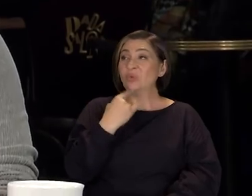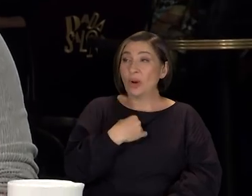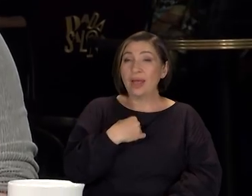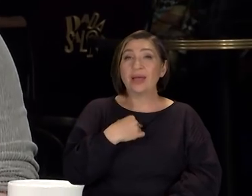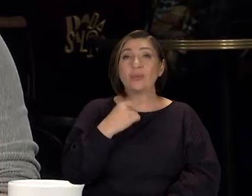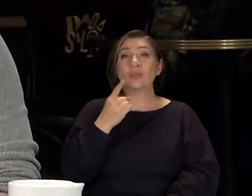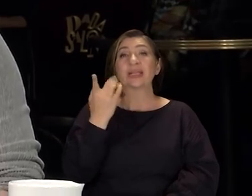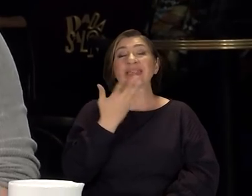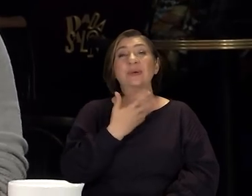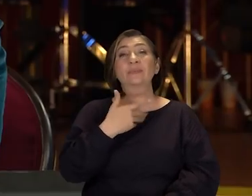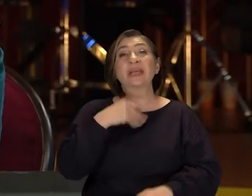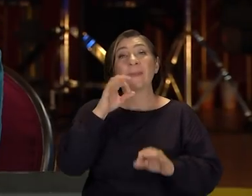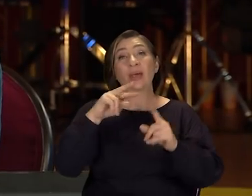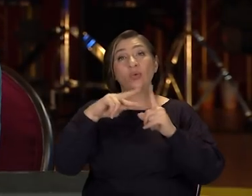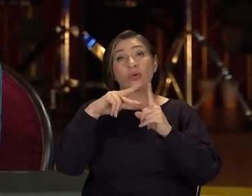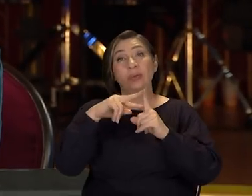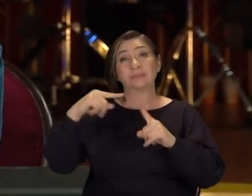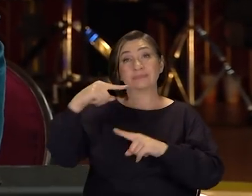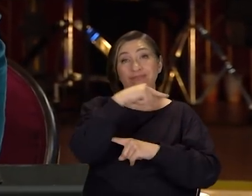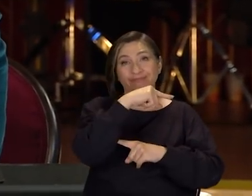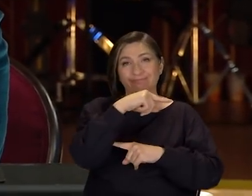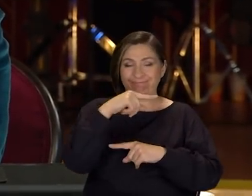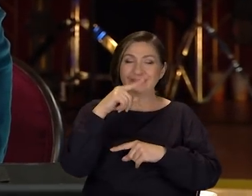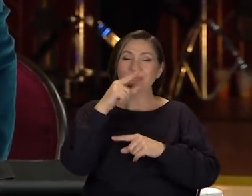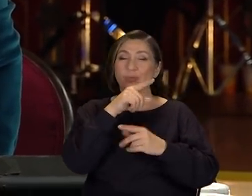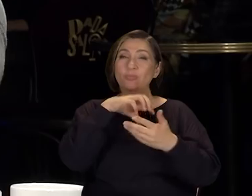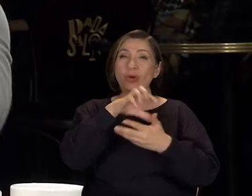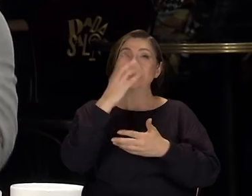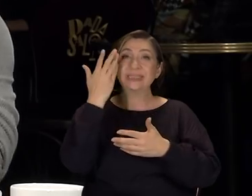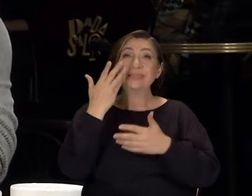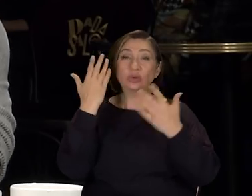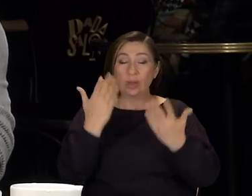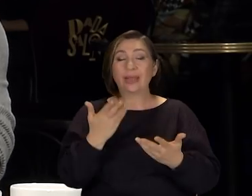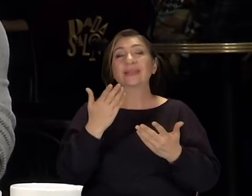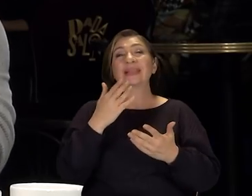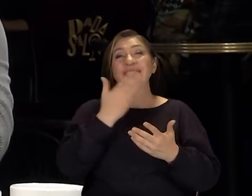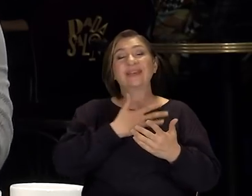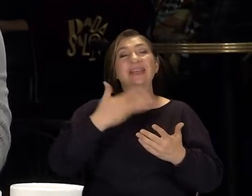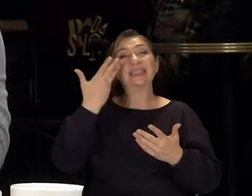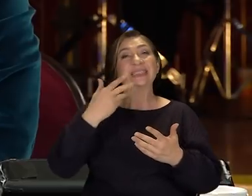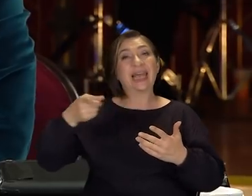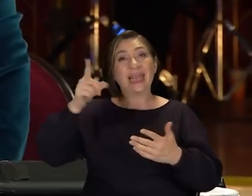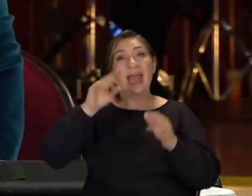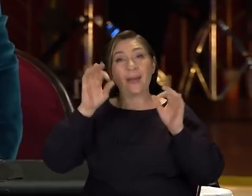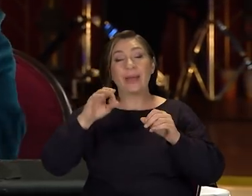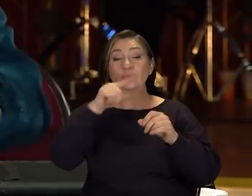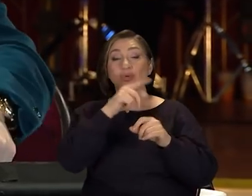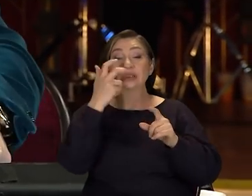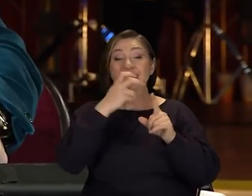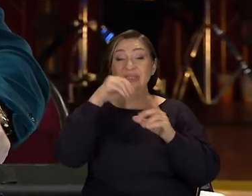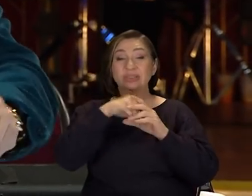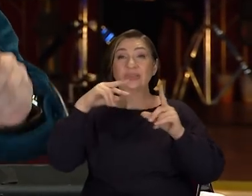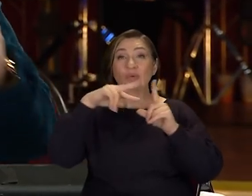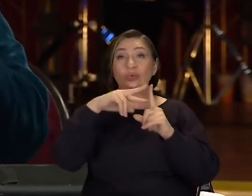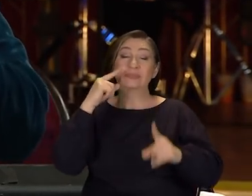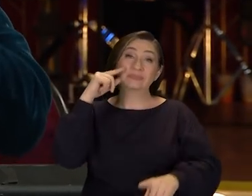Birinde bu kadar sevmek yasaklanmalı. Ama zaten biz hemen YouTube'u işaret edelim. Evet. Bu bölümü izlemiş olan sevgili izleyenlerimiz hemen... Bu şarkıya... Çok iyi